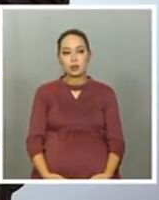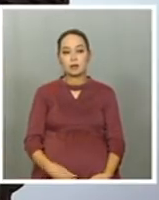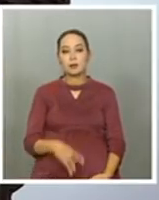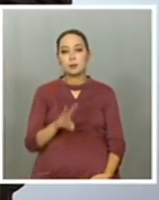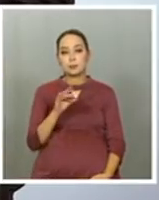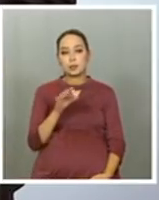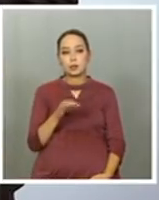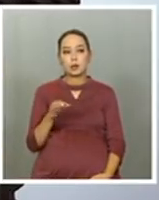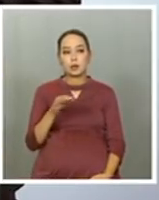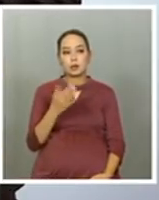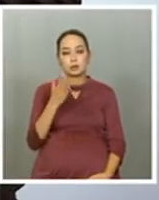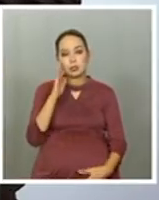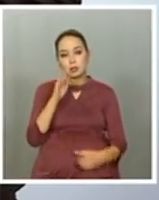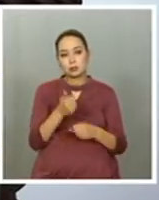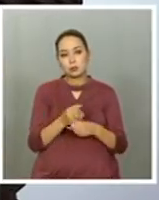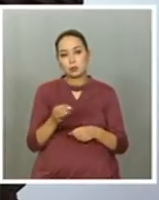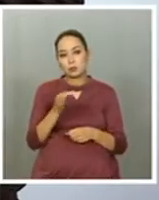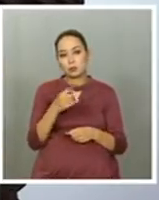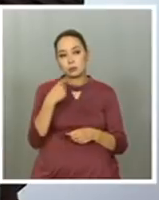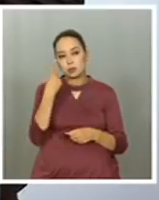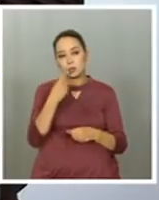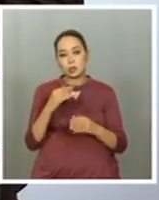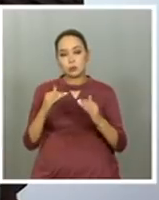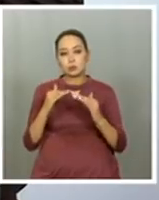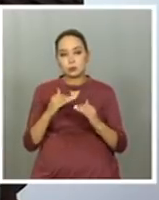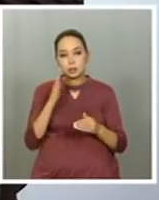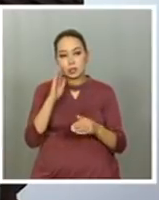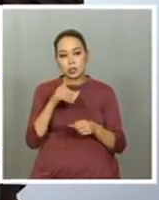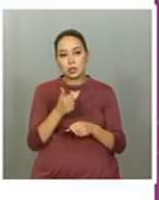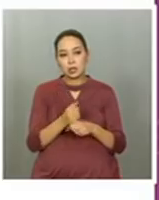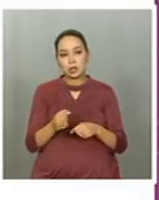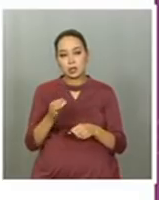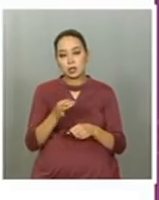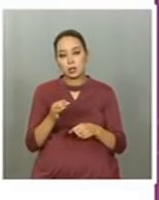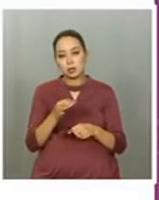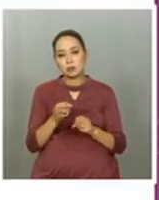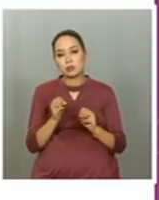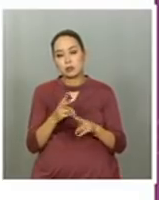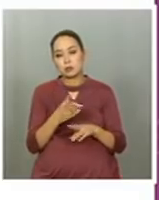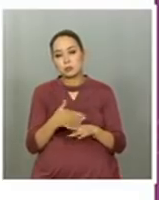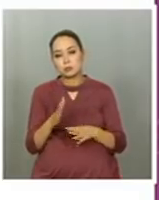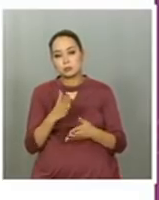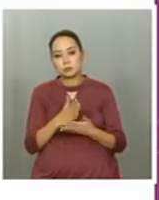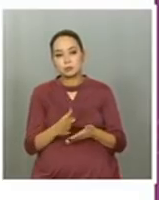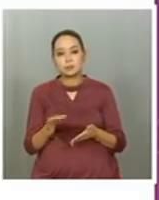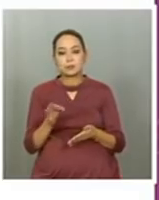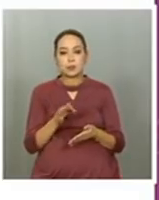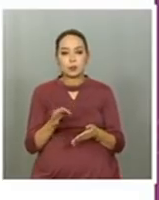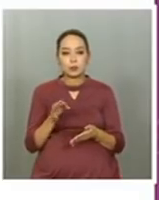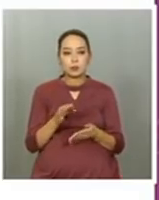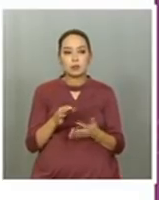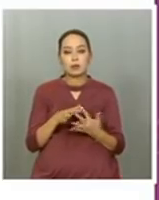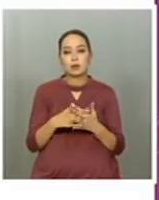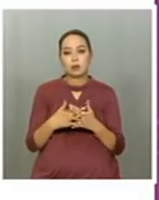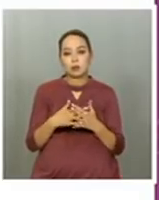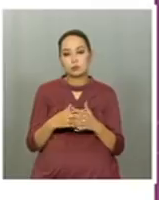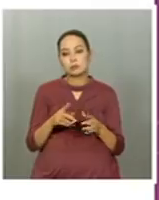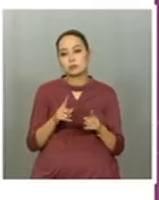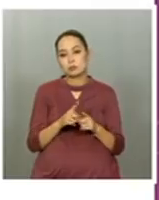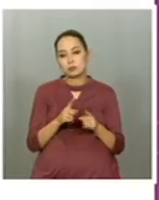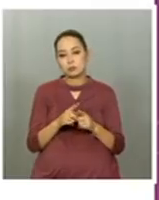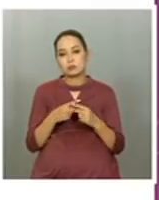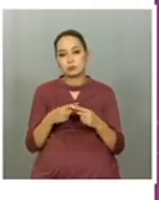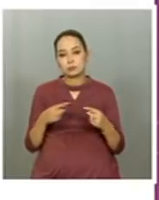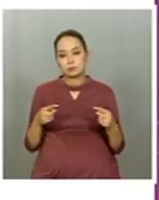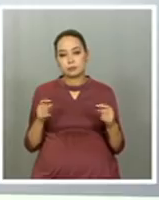әкімшілік облыстардың жекелеген төменгі әкімшілік буындарын жатқызуға болады. Яғни аудандар, ауылдық округтерді мысалға